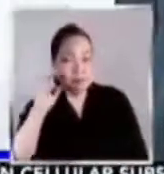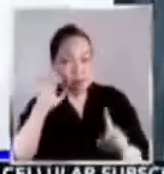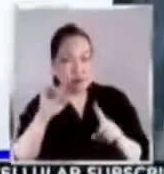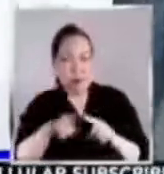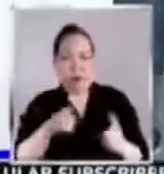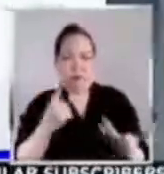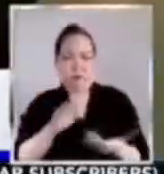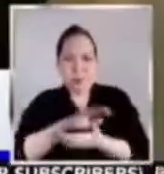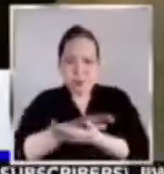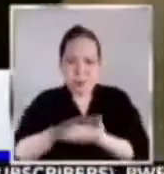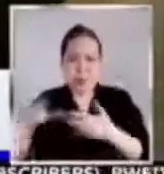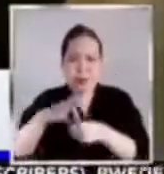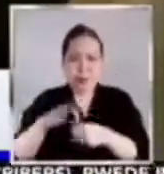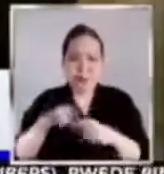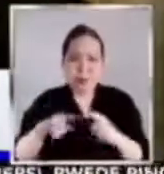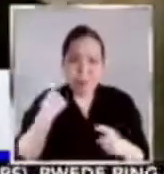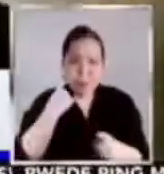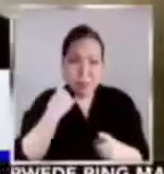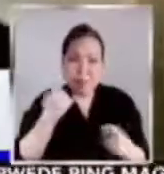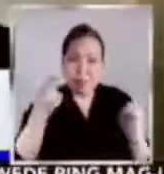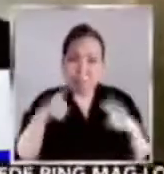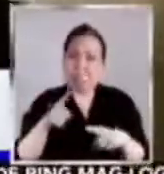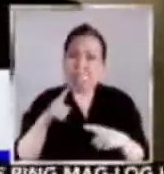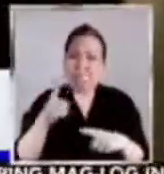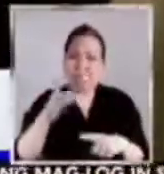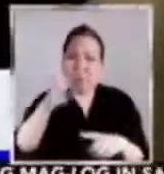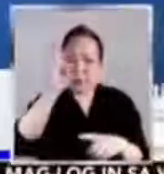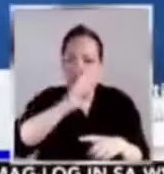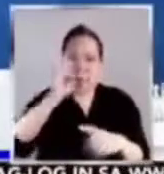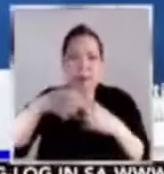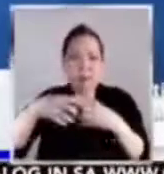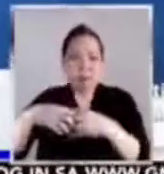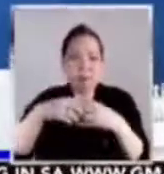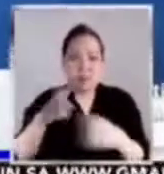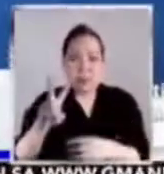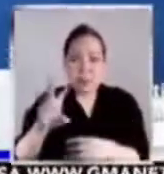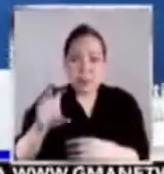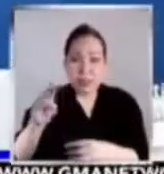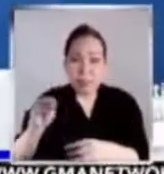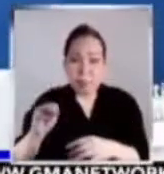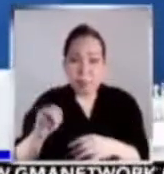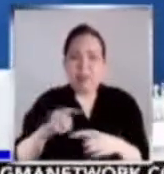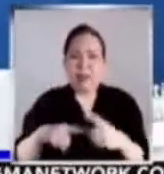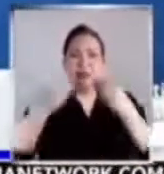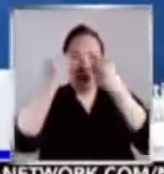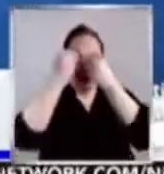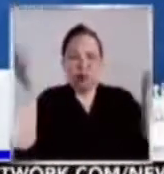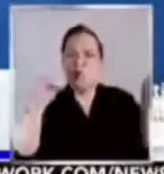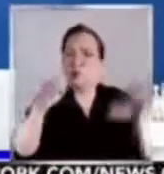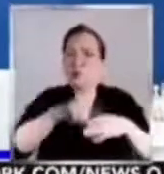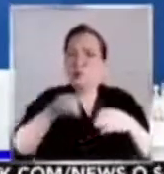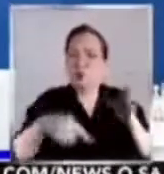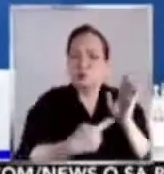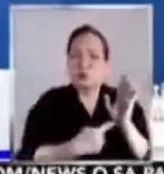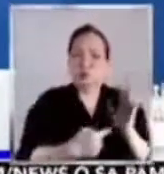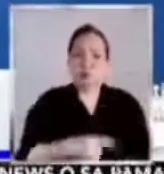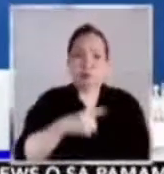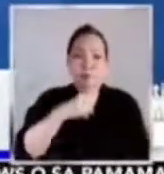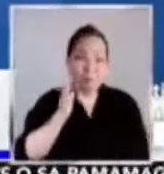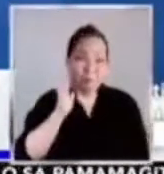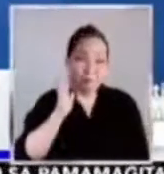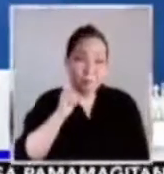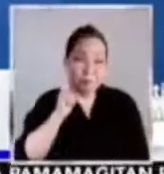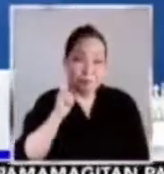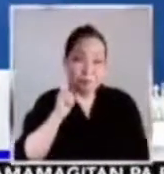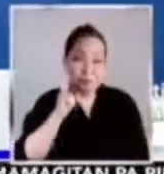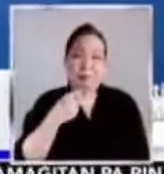imbestigahan ng mga pumalyang VCM at isa publiko ang resulta ng imbestigasyon. Sabi nila na mga sira na hindi nagbasa ng